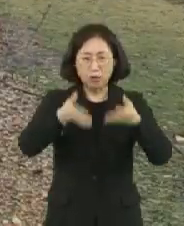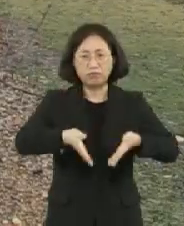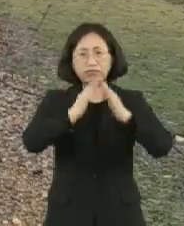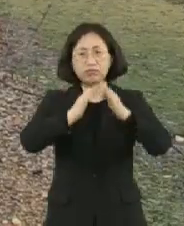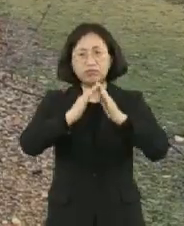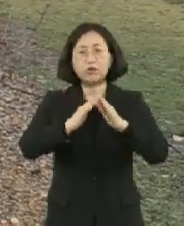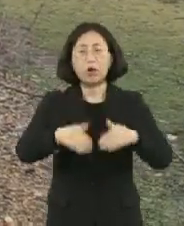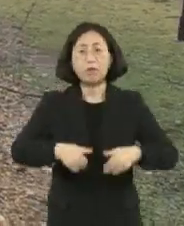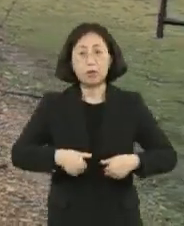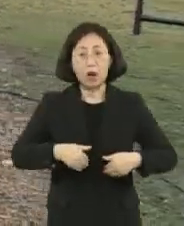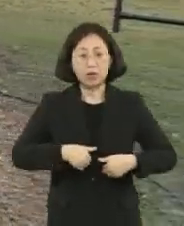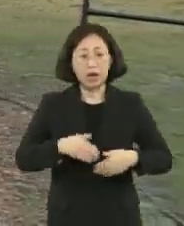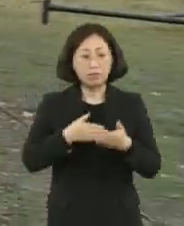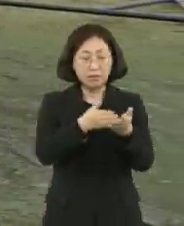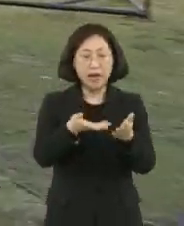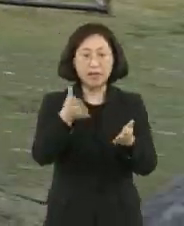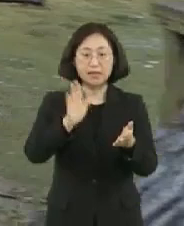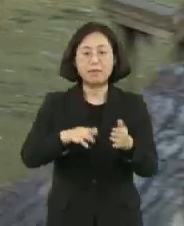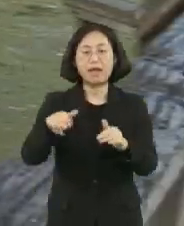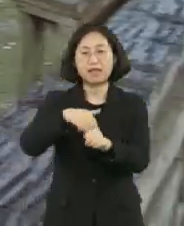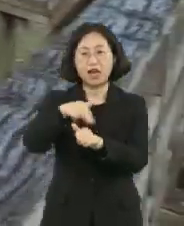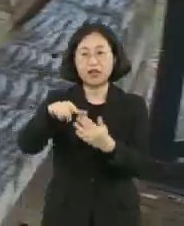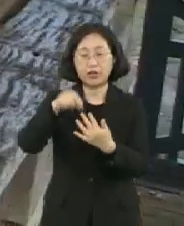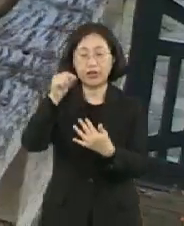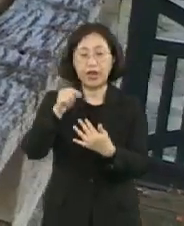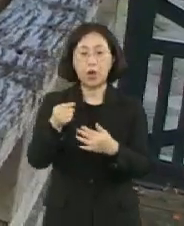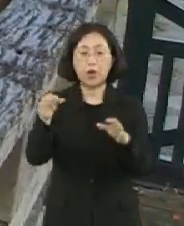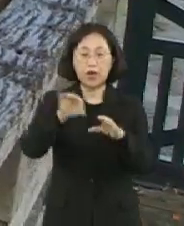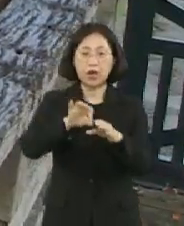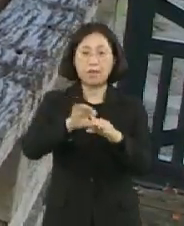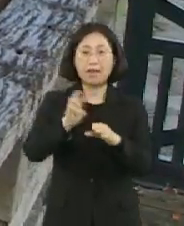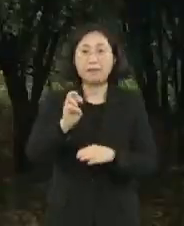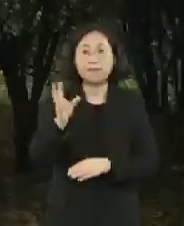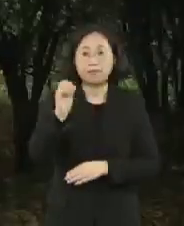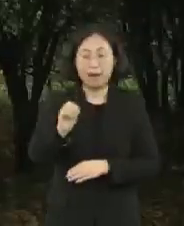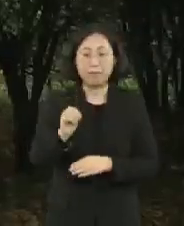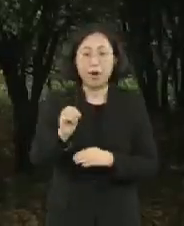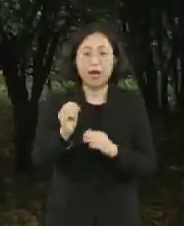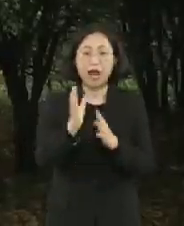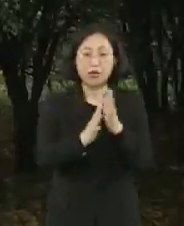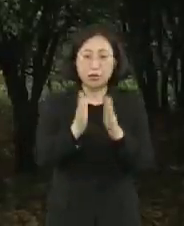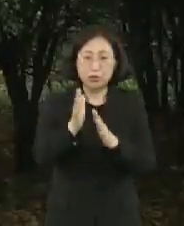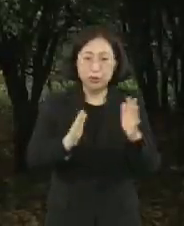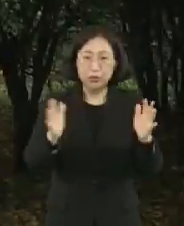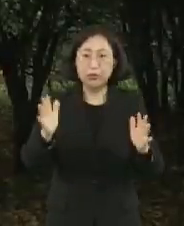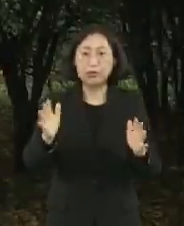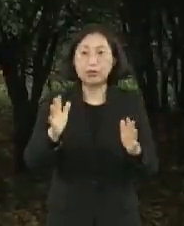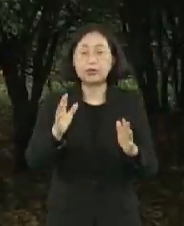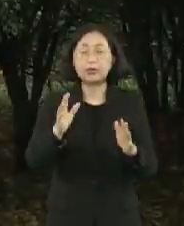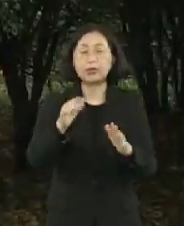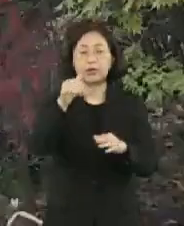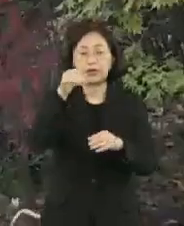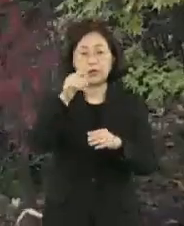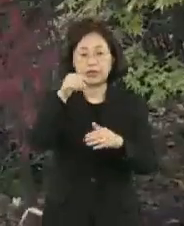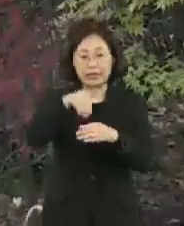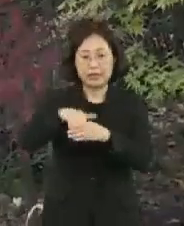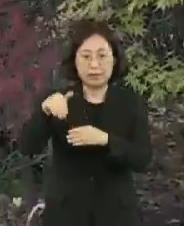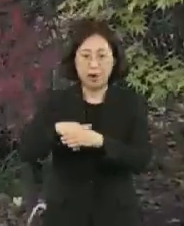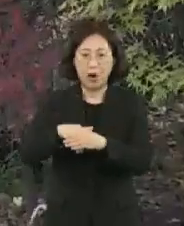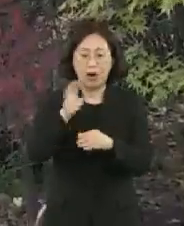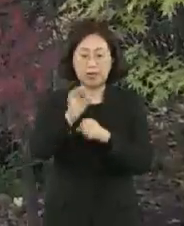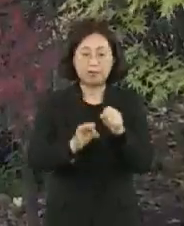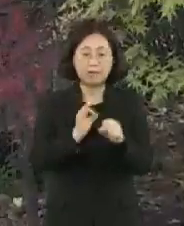빗발쳤지만 환경을 선택했고 성금을 모아 30만 수의 수생식물, 3만 그루의 나무를 심어 10년 만에